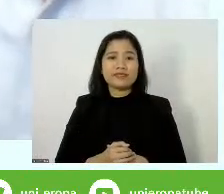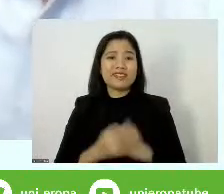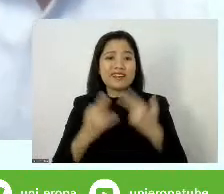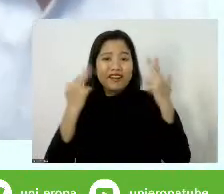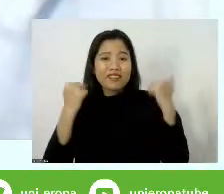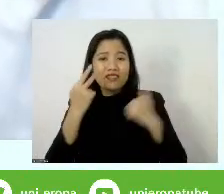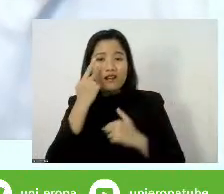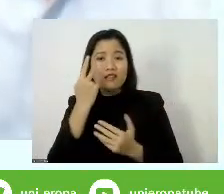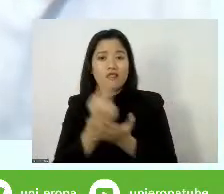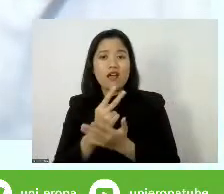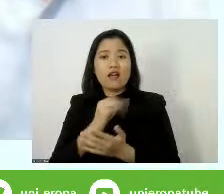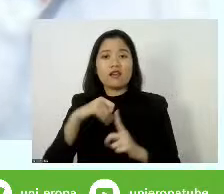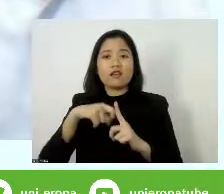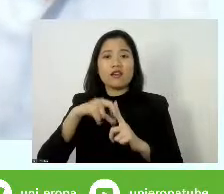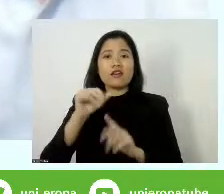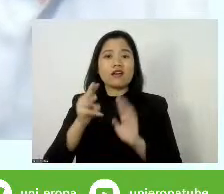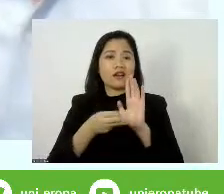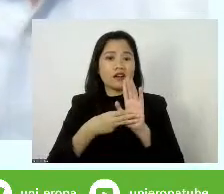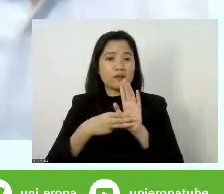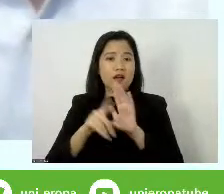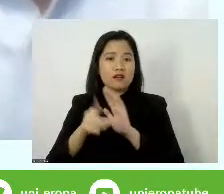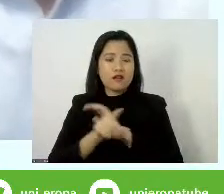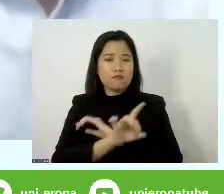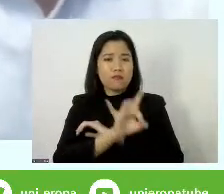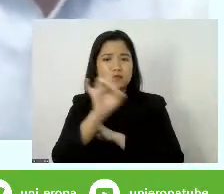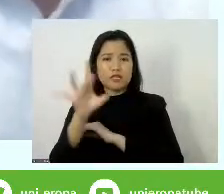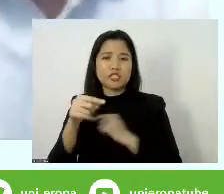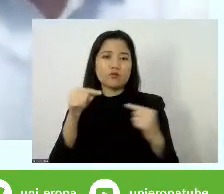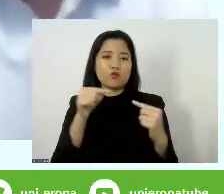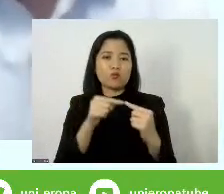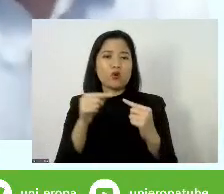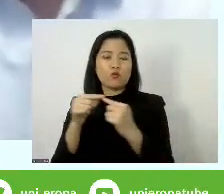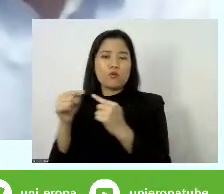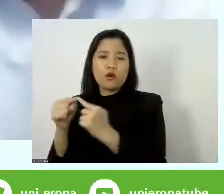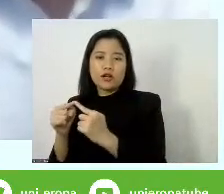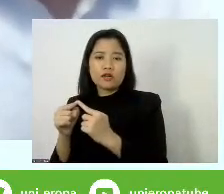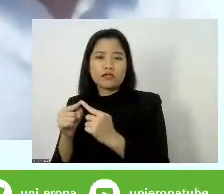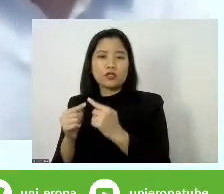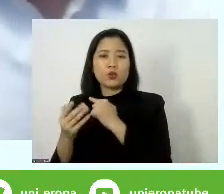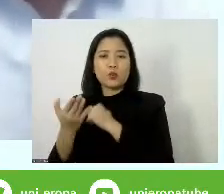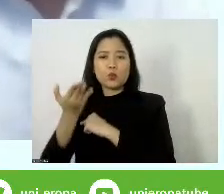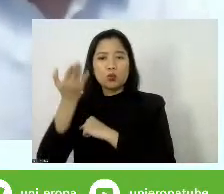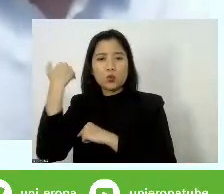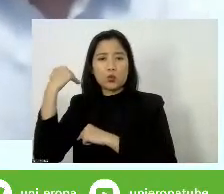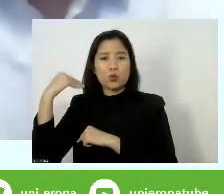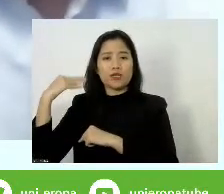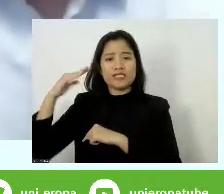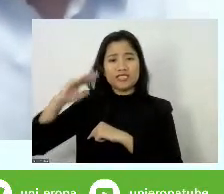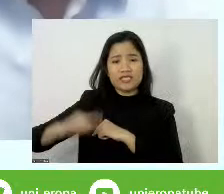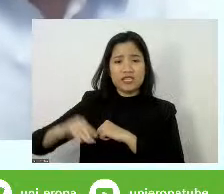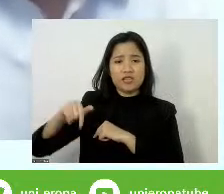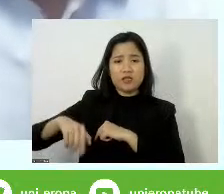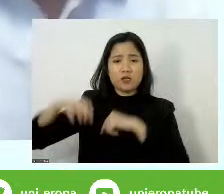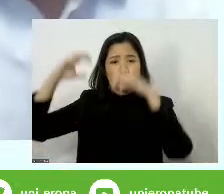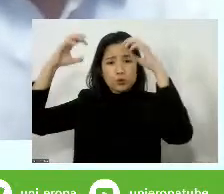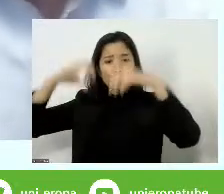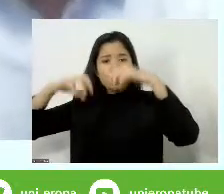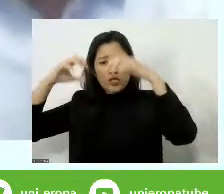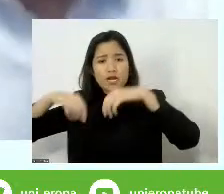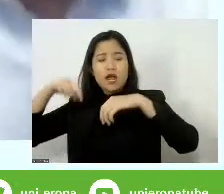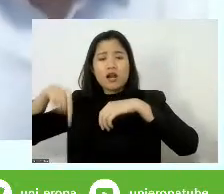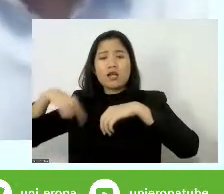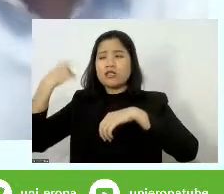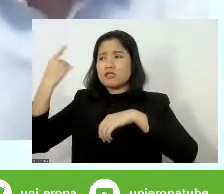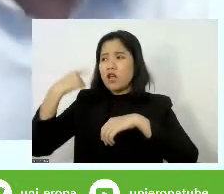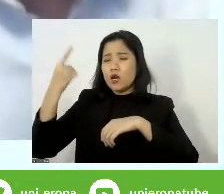semua Lini bisa kemana-mana ya kemana-mana ya Solo kita waktu kecil ingat banget Ujian tuh turunnya di bulan yang belakang berber